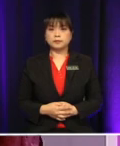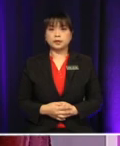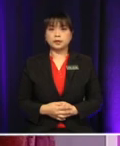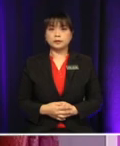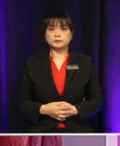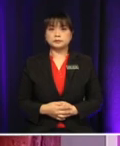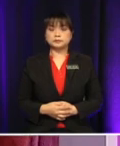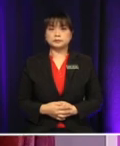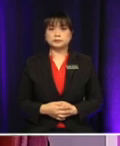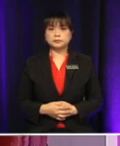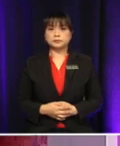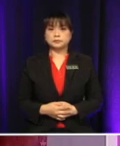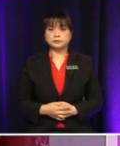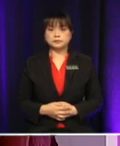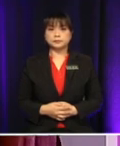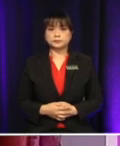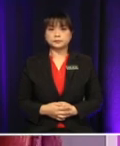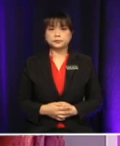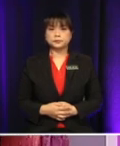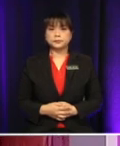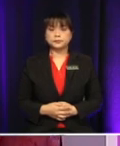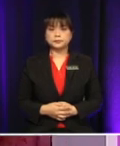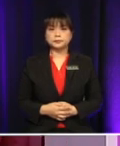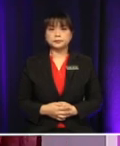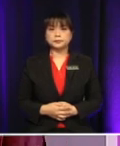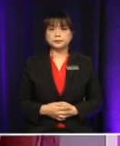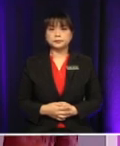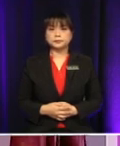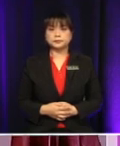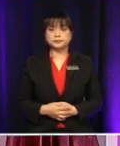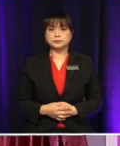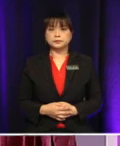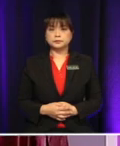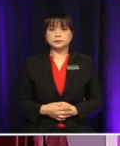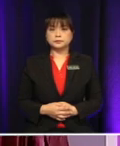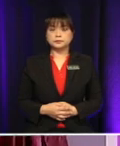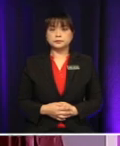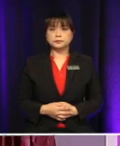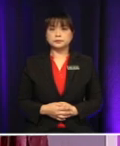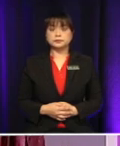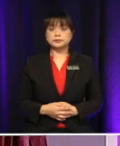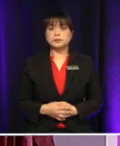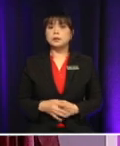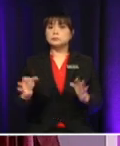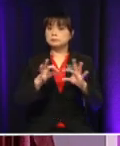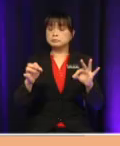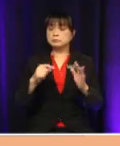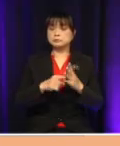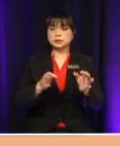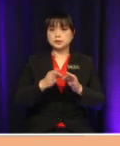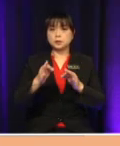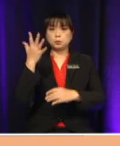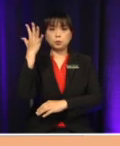juga pernyataan sebab itulah Cikgu pilih soal dan sebegini untuk memberi pendanaan ya oke Pernyataan di bawah menerangkan pokok-pokok